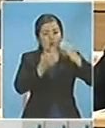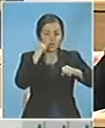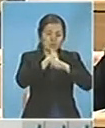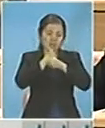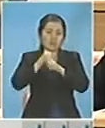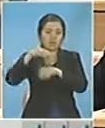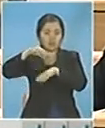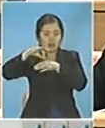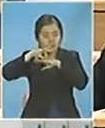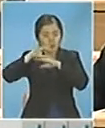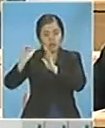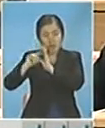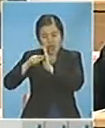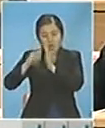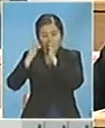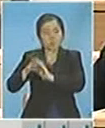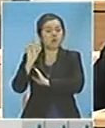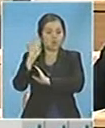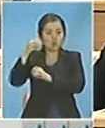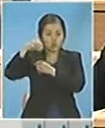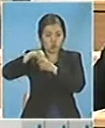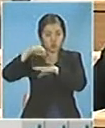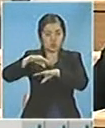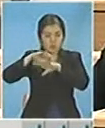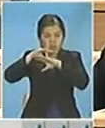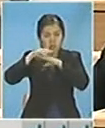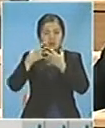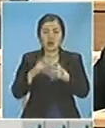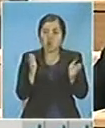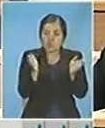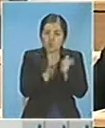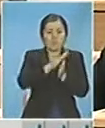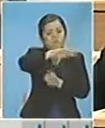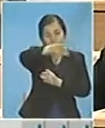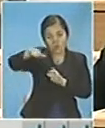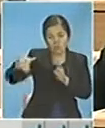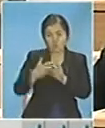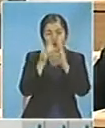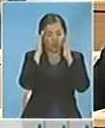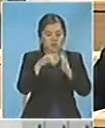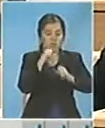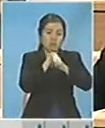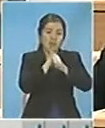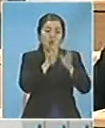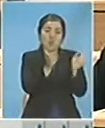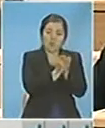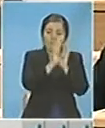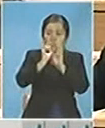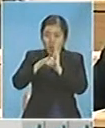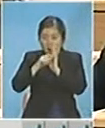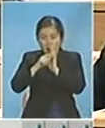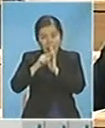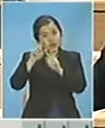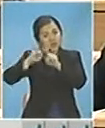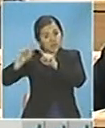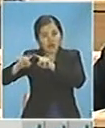ขาธิการเนี่ยมี100คนเท่านั้นนะคะรวมอัตราทั้งหมดแล้วเลยรวมตั้งแต่เลขาถึงพานโรง